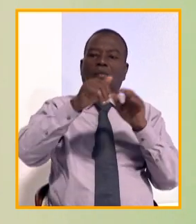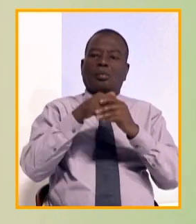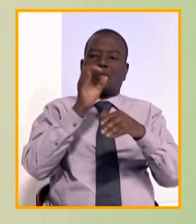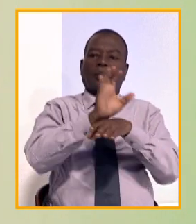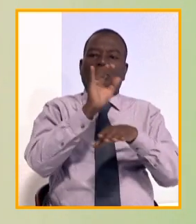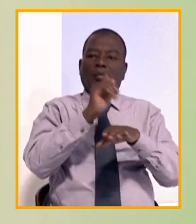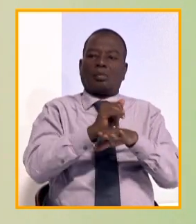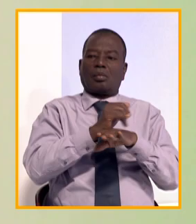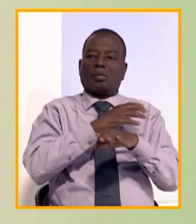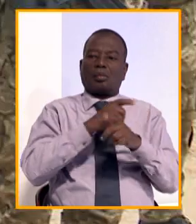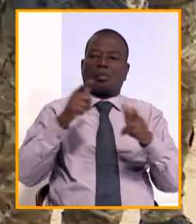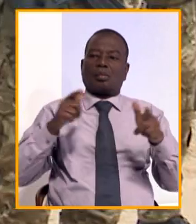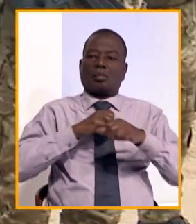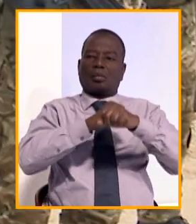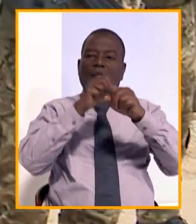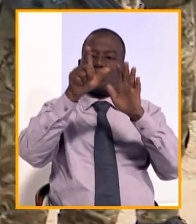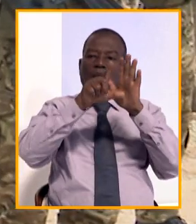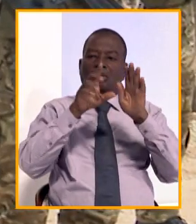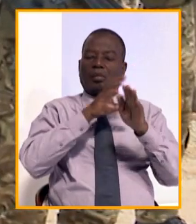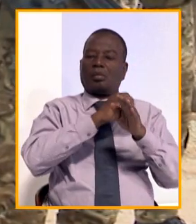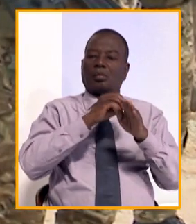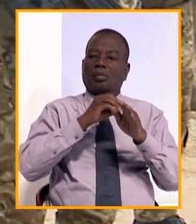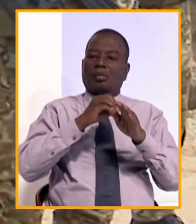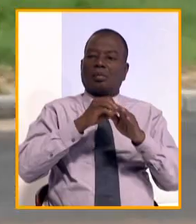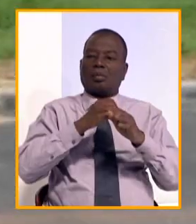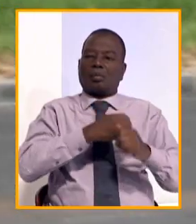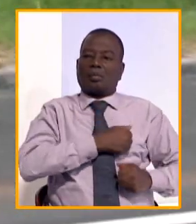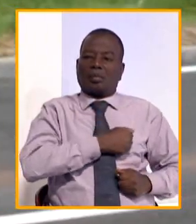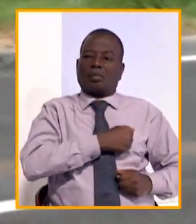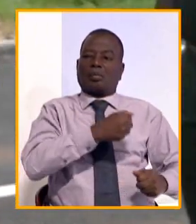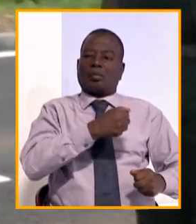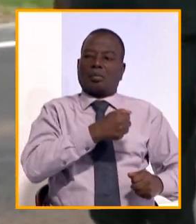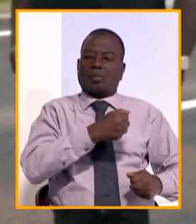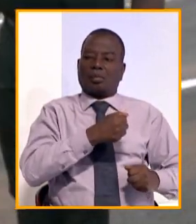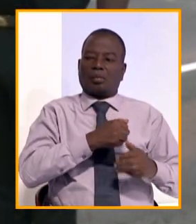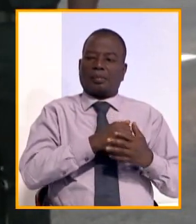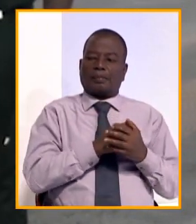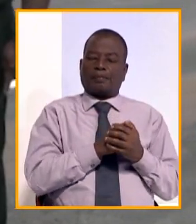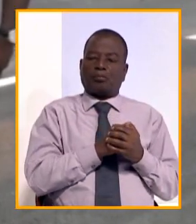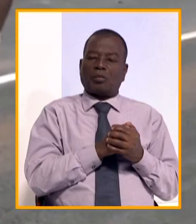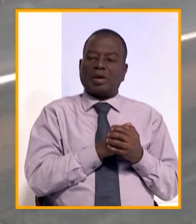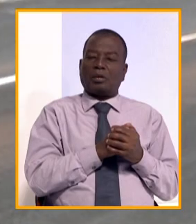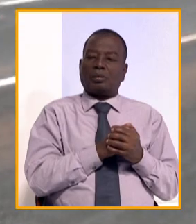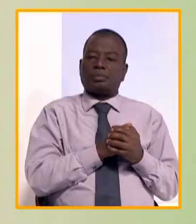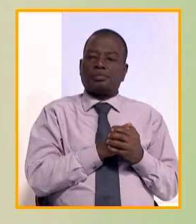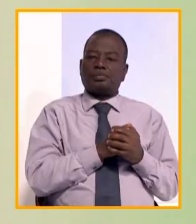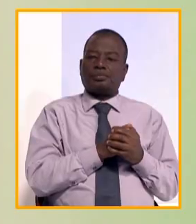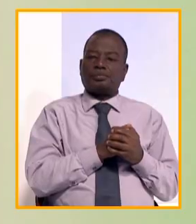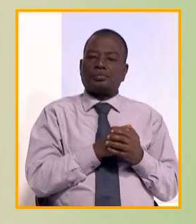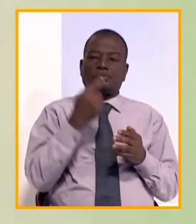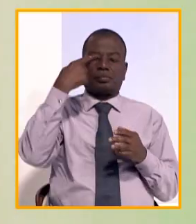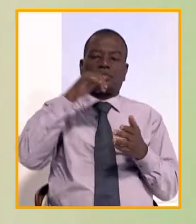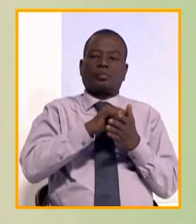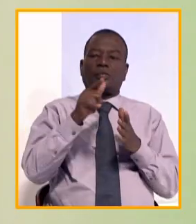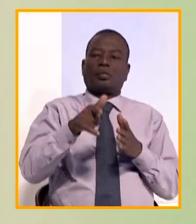national et le grand professionnalisme des forces de défense et de sécurité. À ce